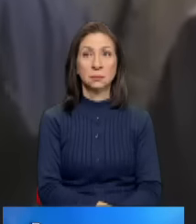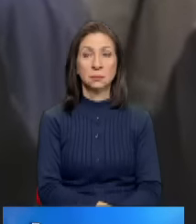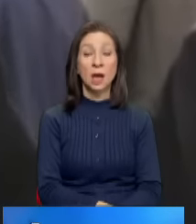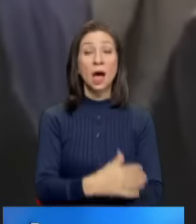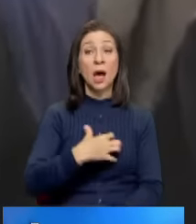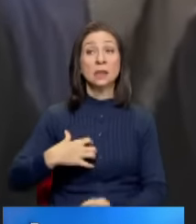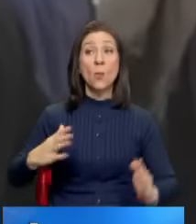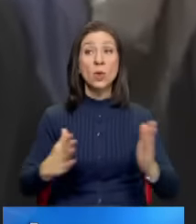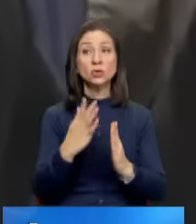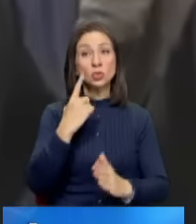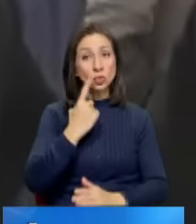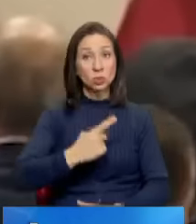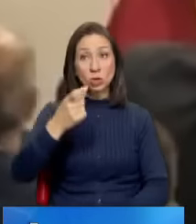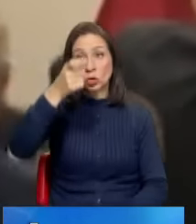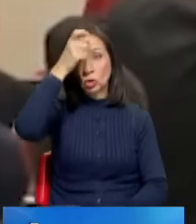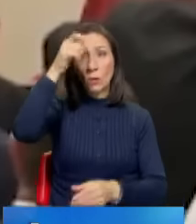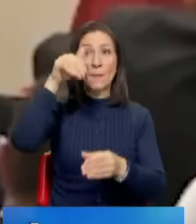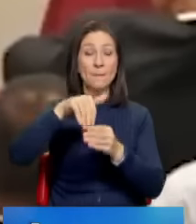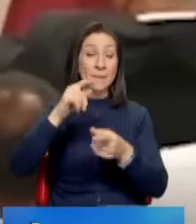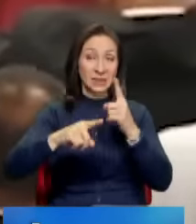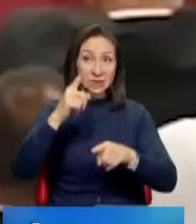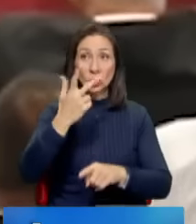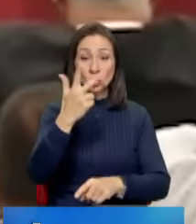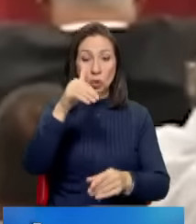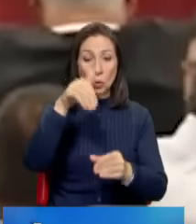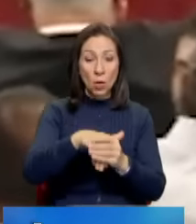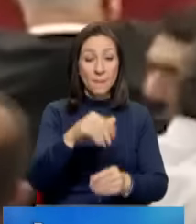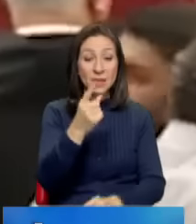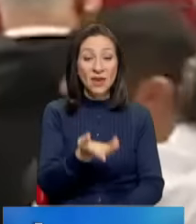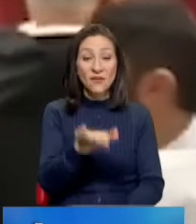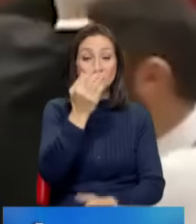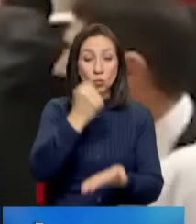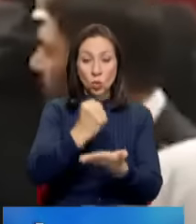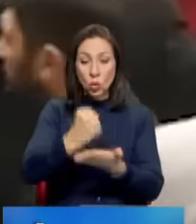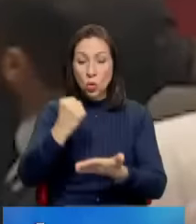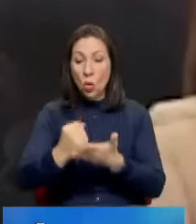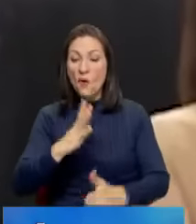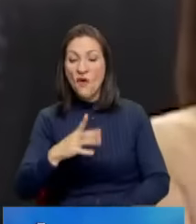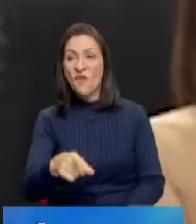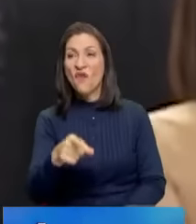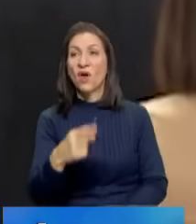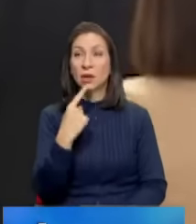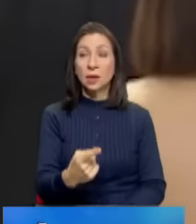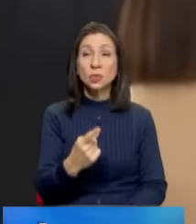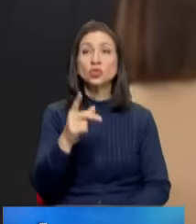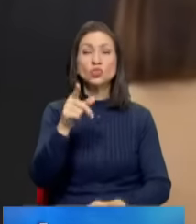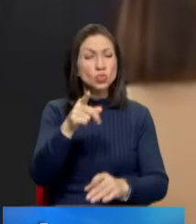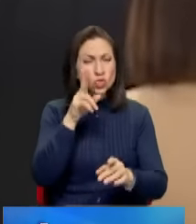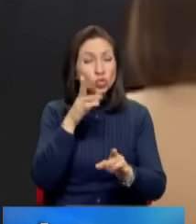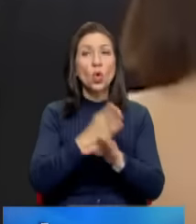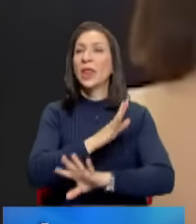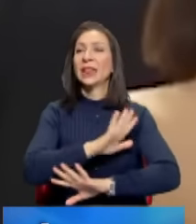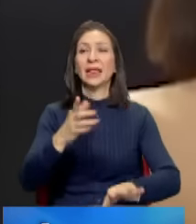Ana muhalefetteki Cumhuriyetçi Türk Partisi 3 oy pusulasında birden fazla mühür çıktığını iddia etti. Sonuca karşı